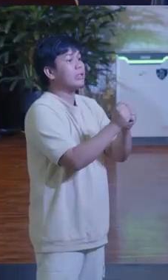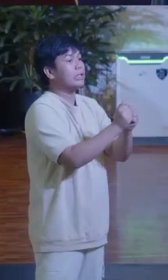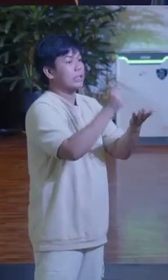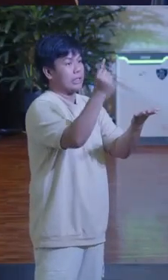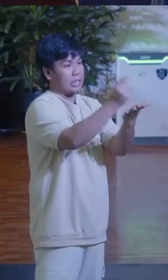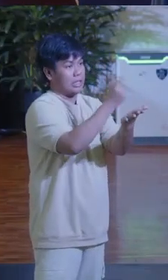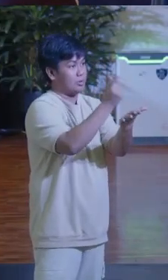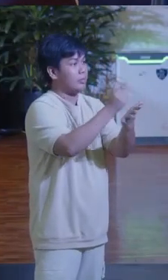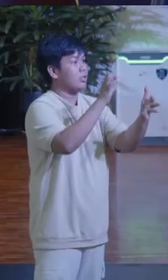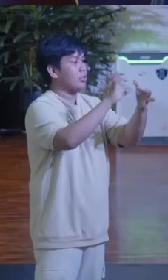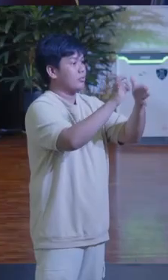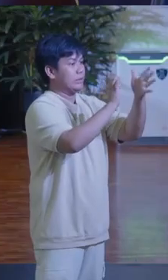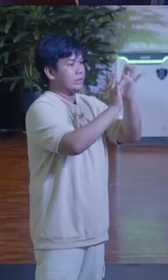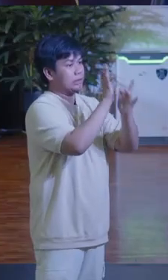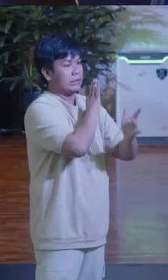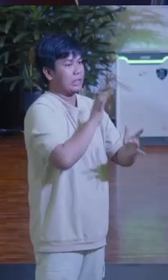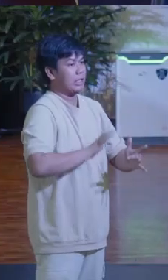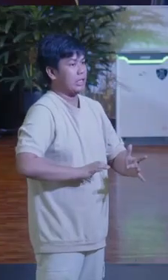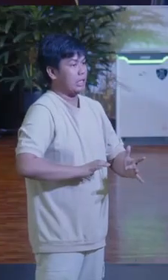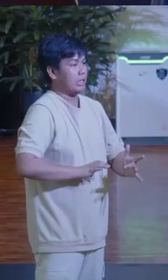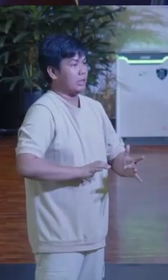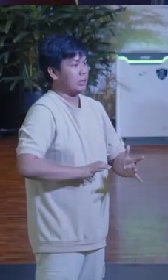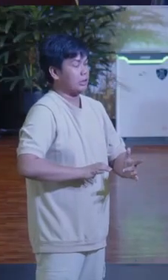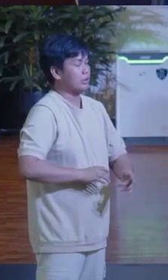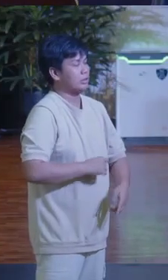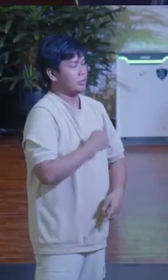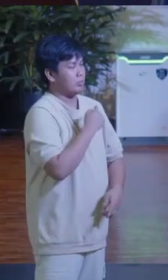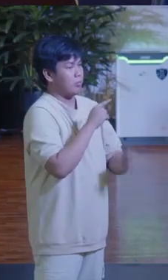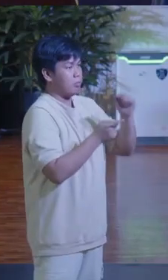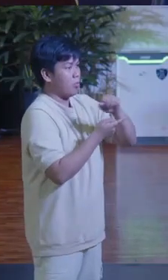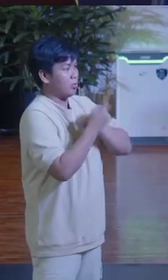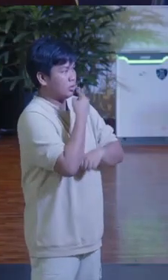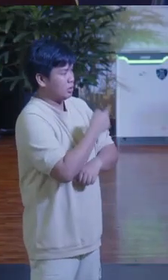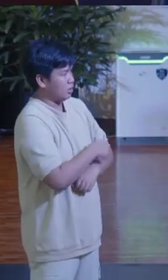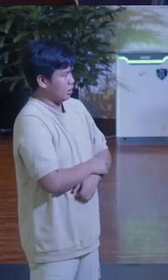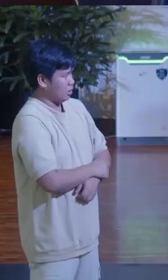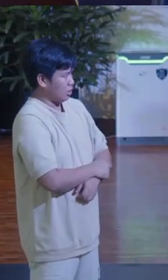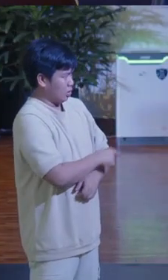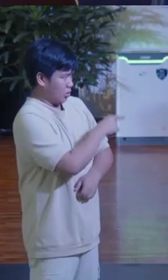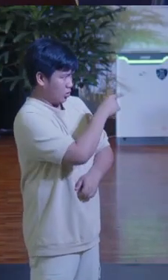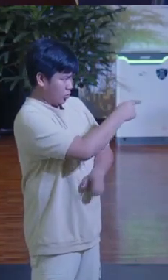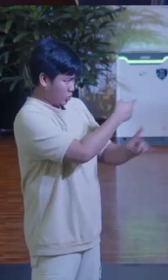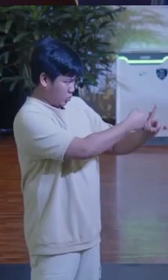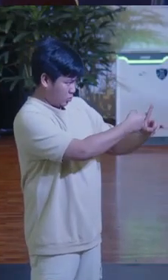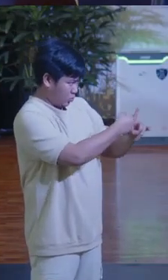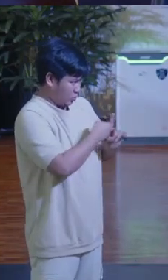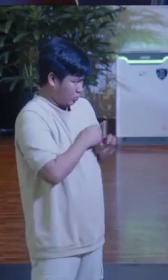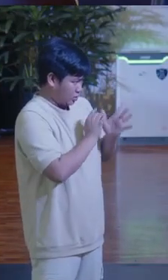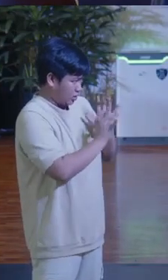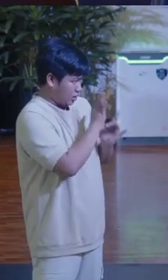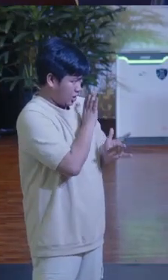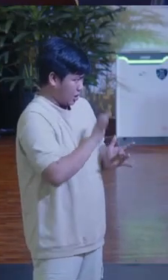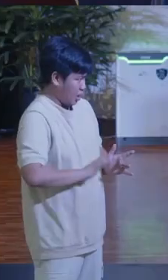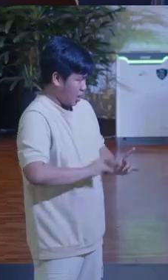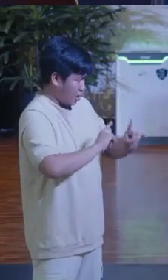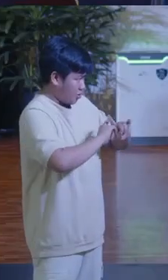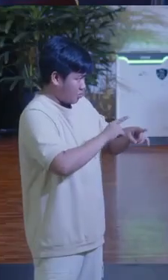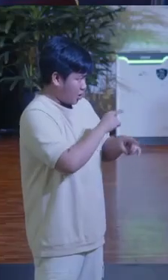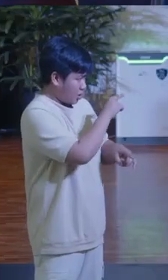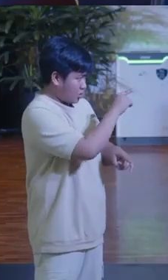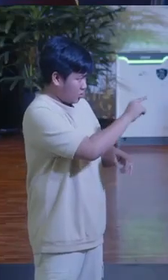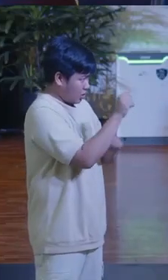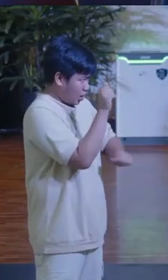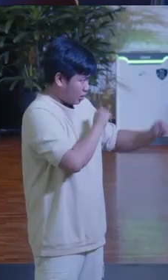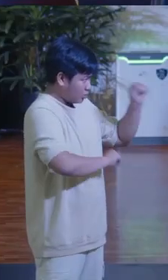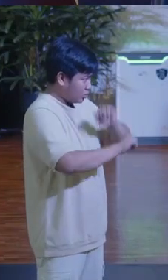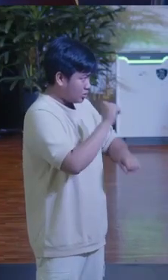Barnabas dahil nahawa. Siguro nakita nila ginagawa ni Pedro. So gaya-gaya din sila. Ito ang apostol ni Jesus